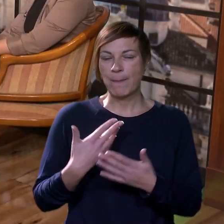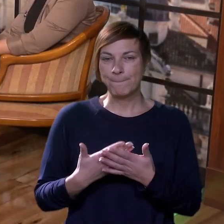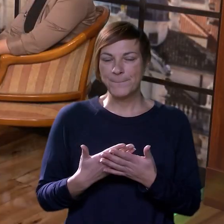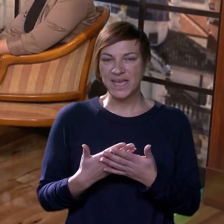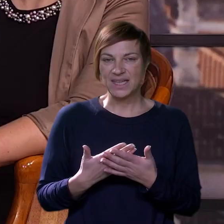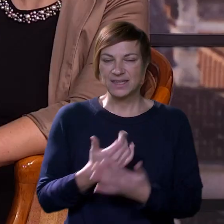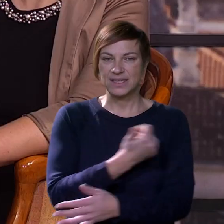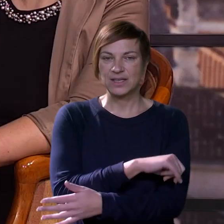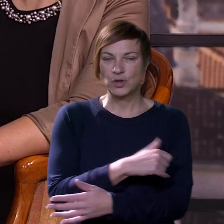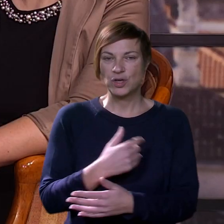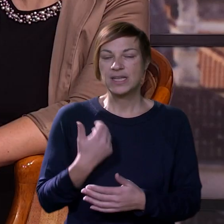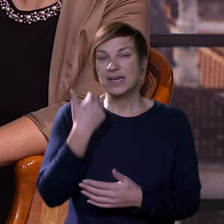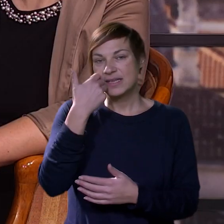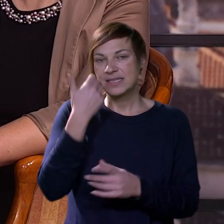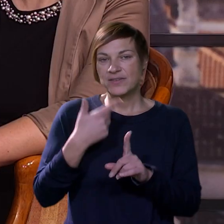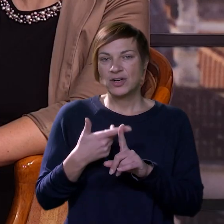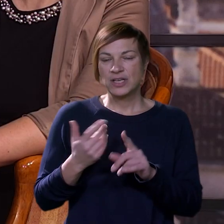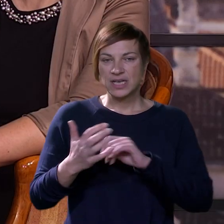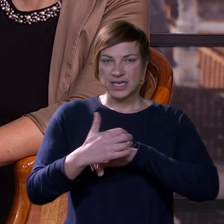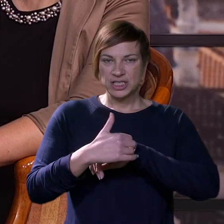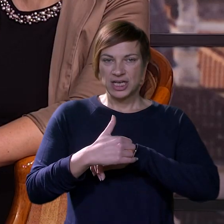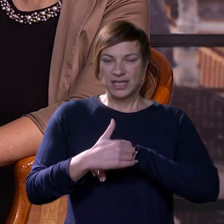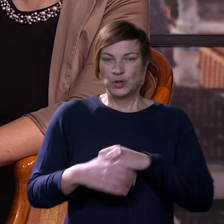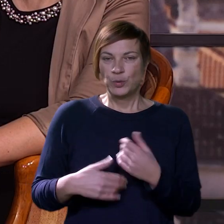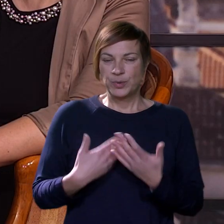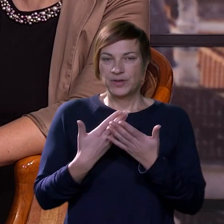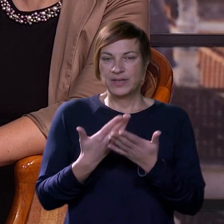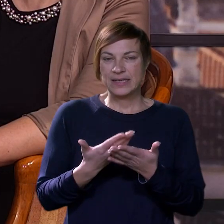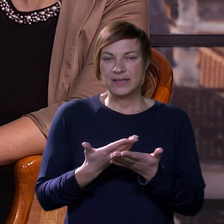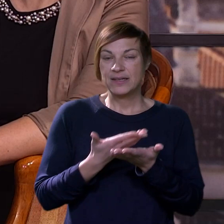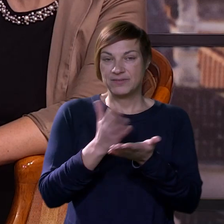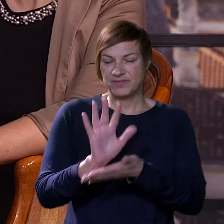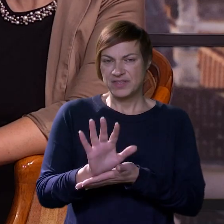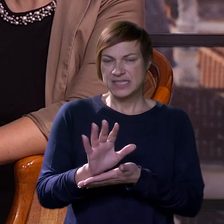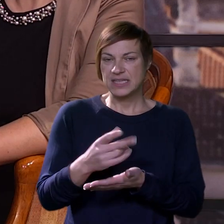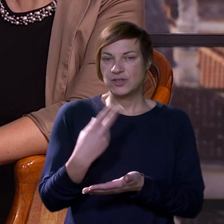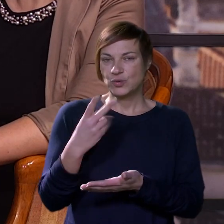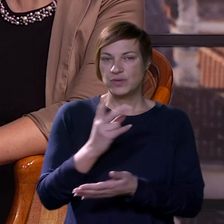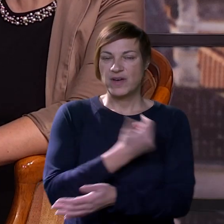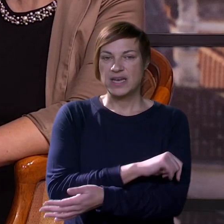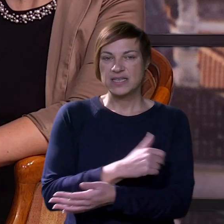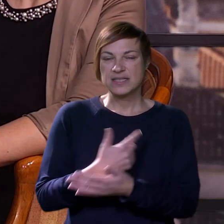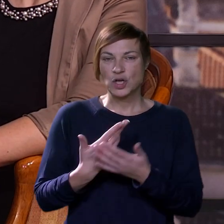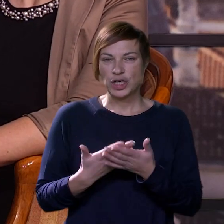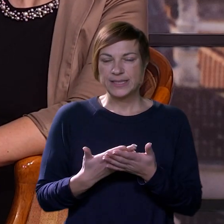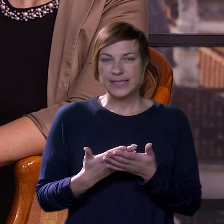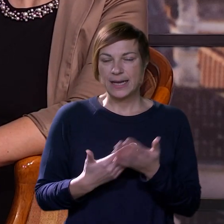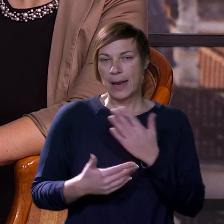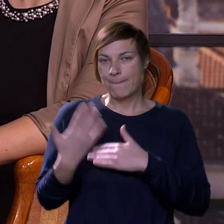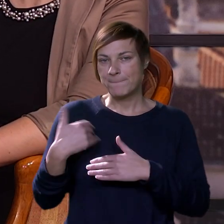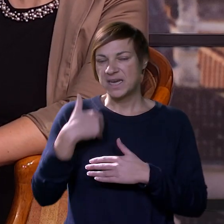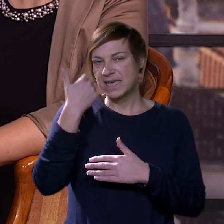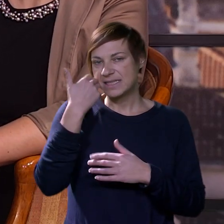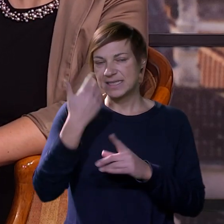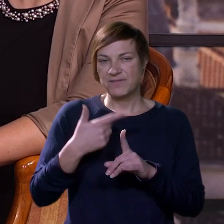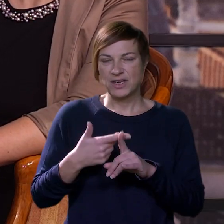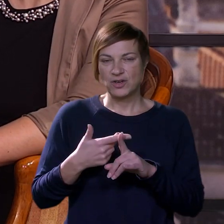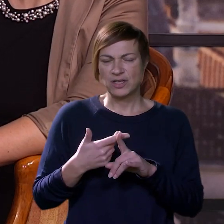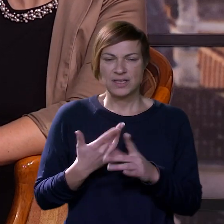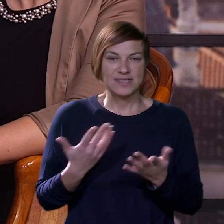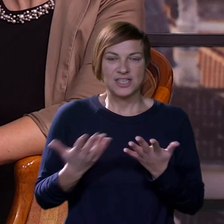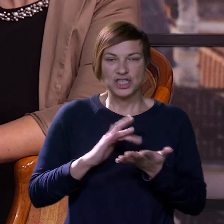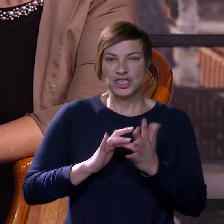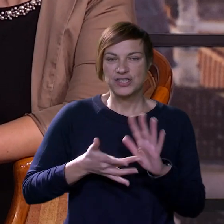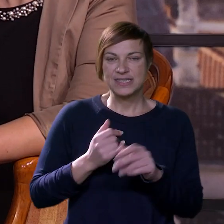145 godina Crvenog križa Dubrovnik. Vi ste tu nekih 12 godina. Prije Crvenog